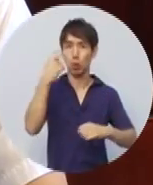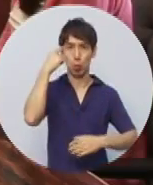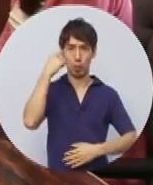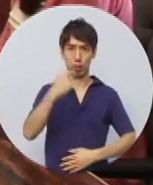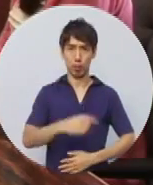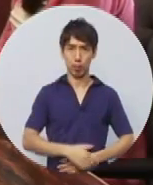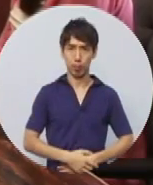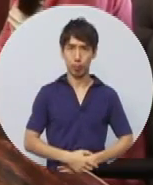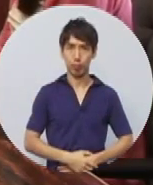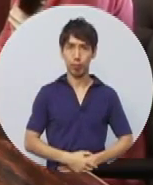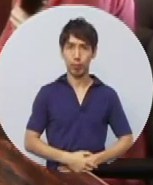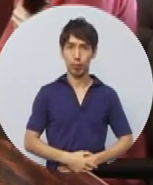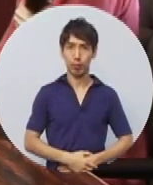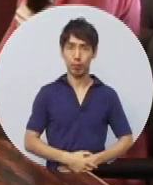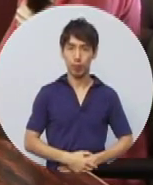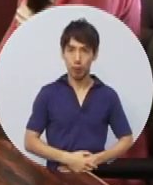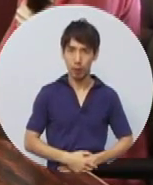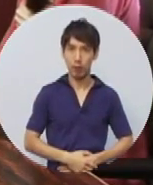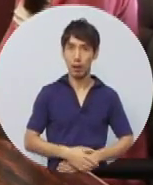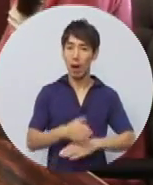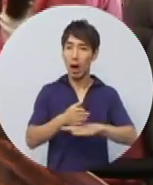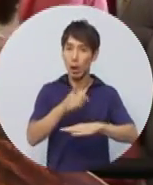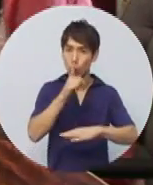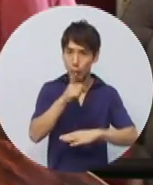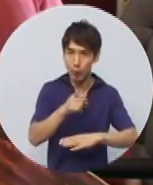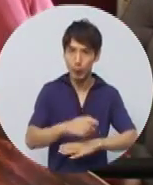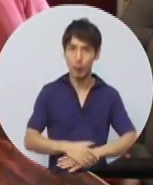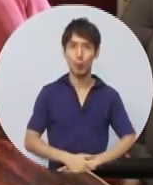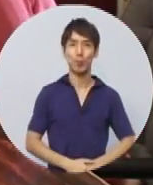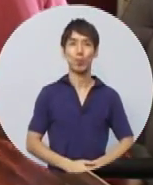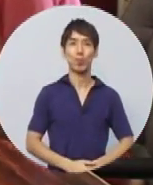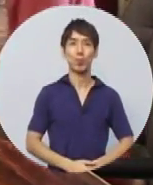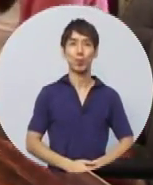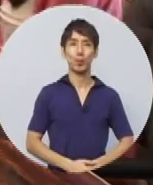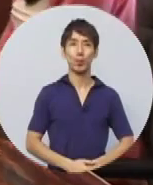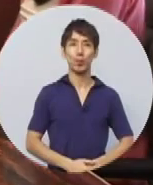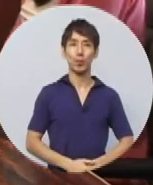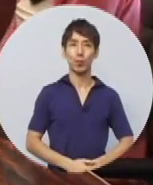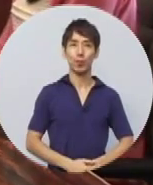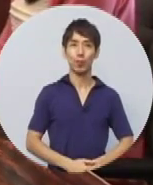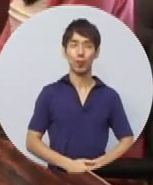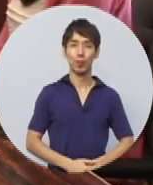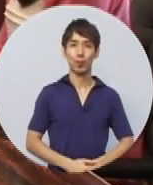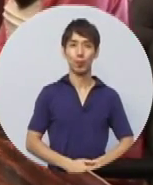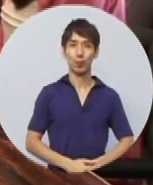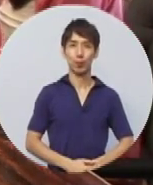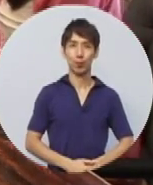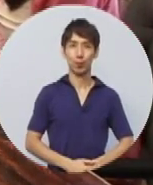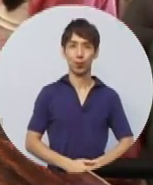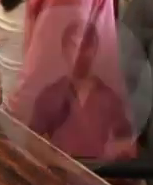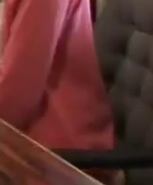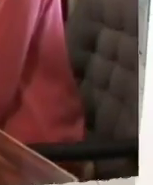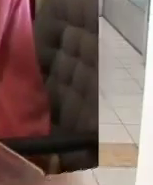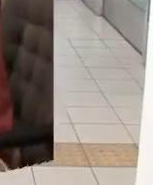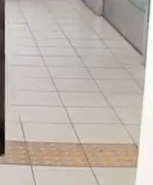います。 お話聞かせていただきましてありがとうございました。 こちらこそありがとうございました。